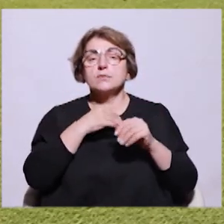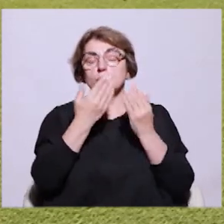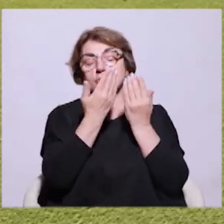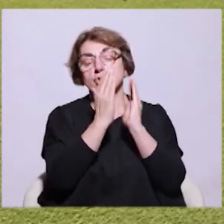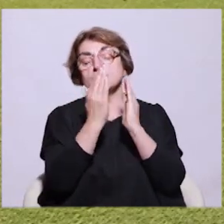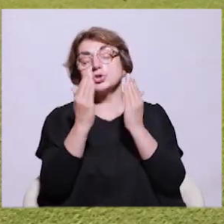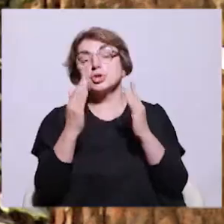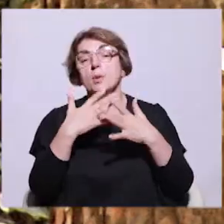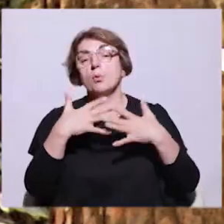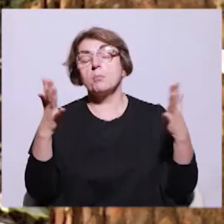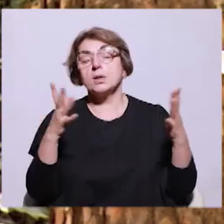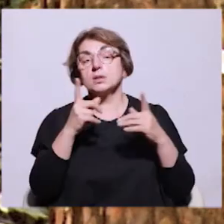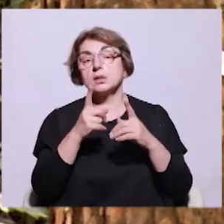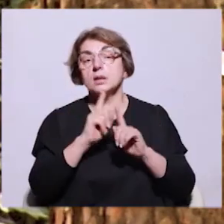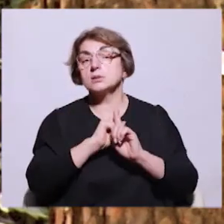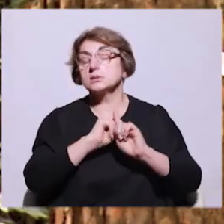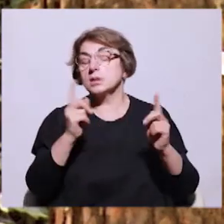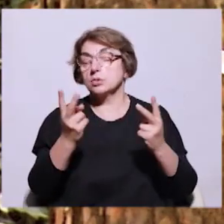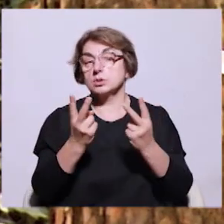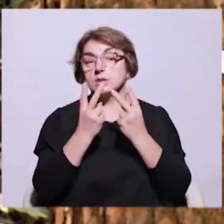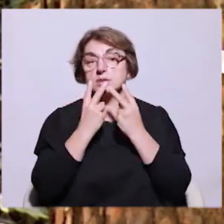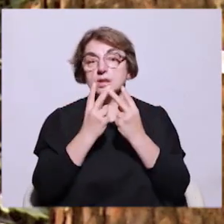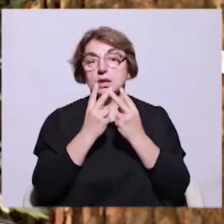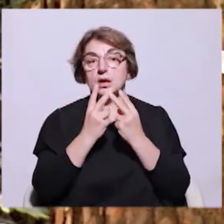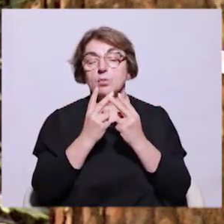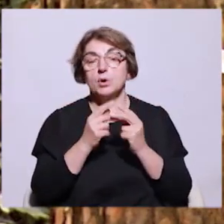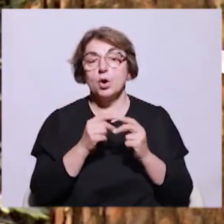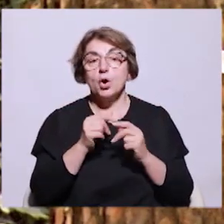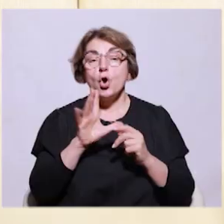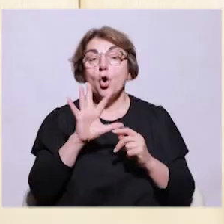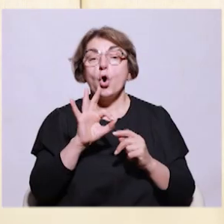უფრო მეტია და საოცარი სანახაობა არის. აი